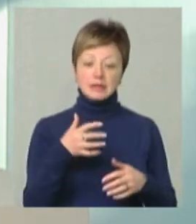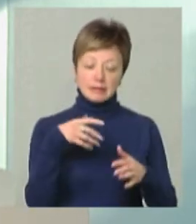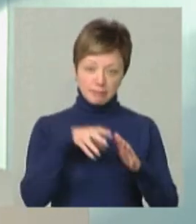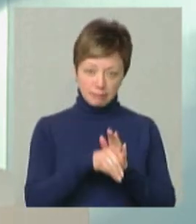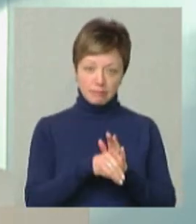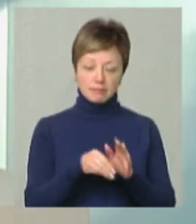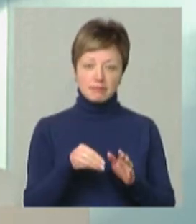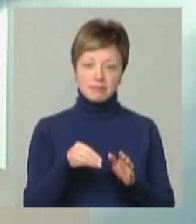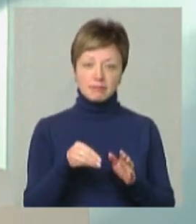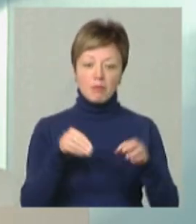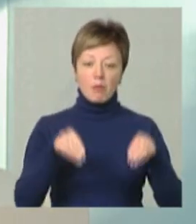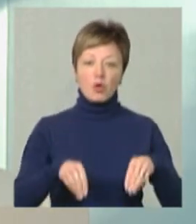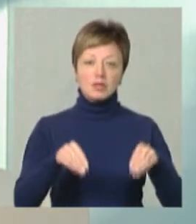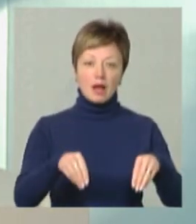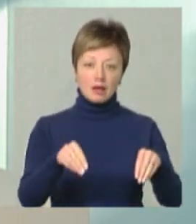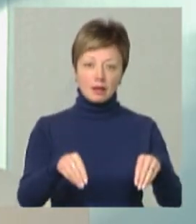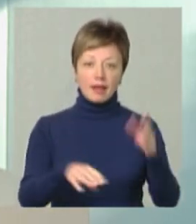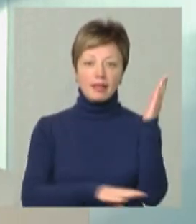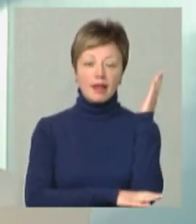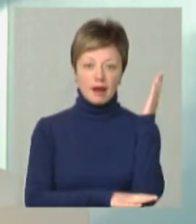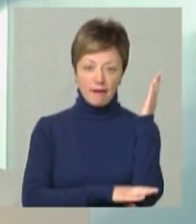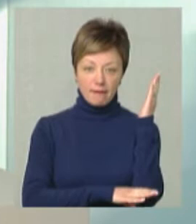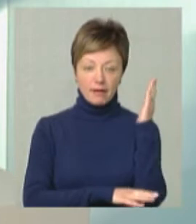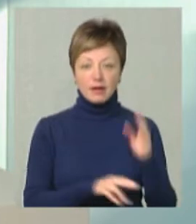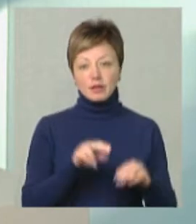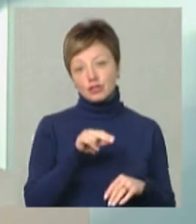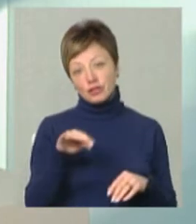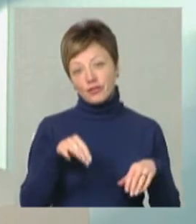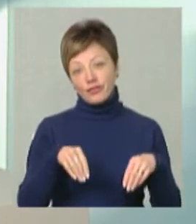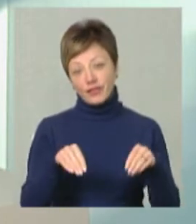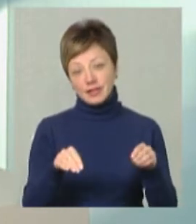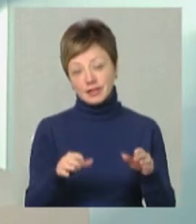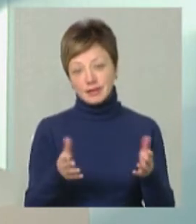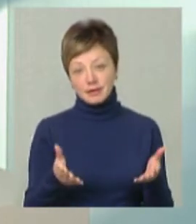яких і посадка дерев, чи висадка дерев.